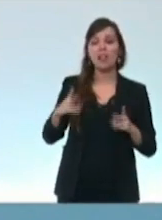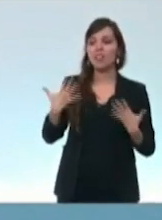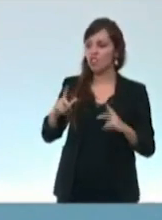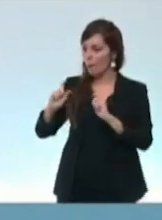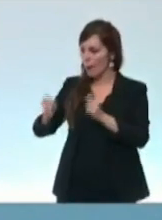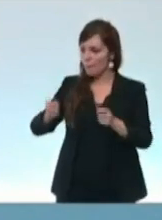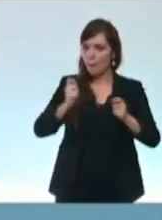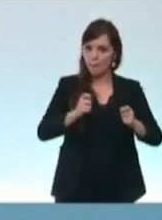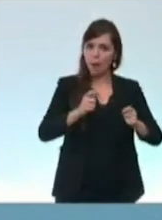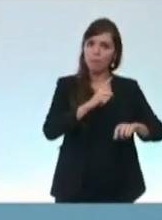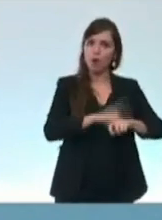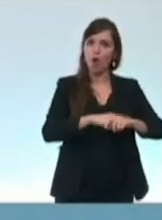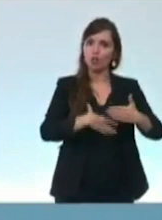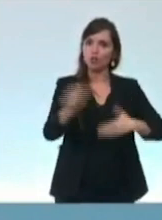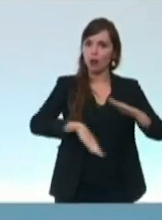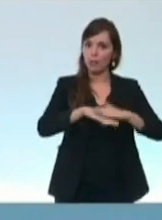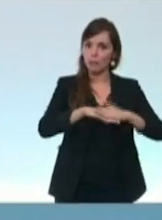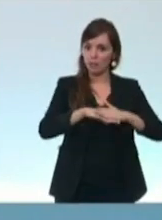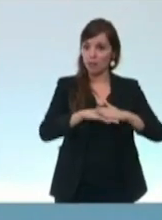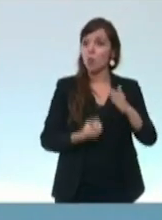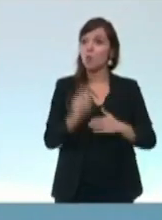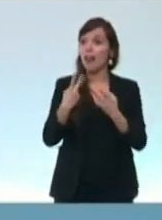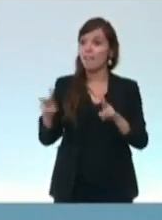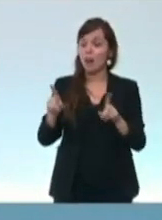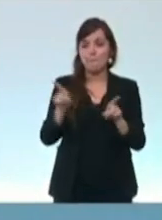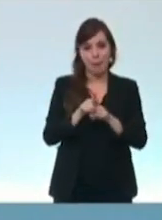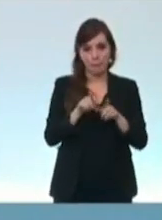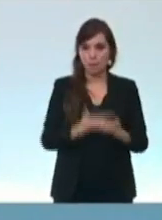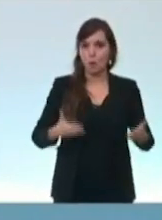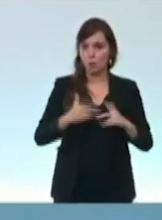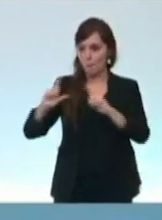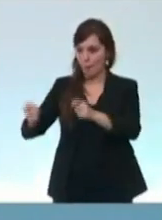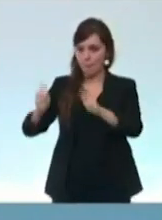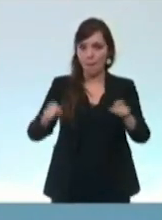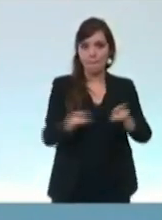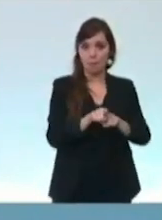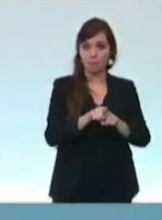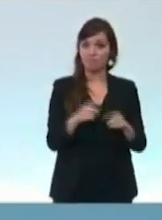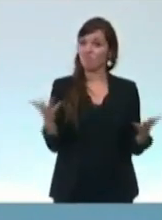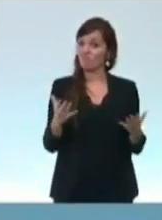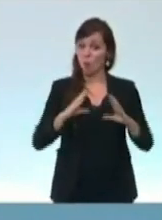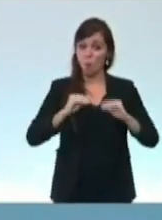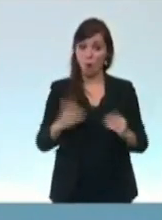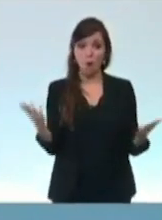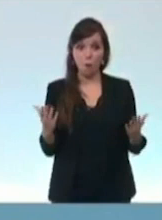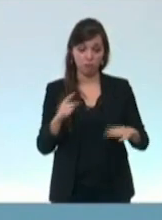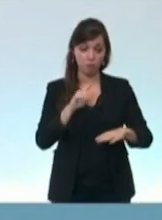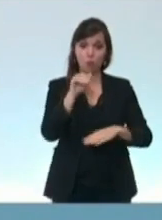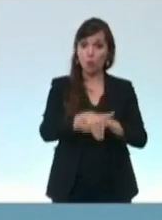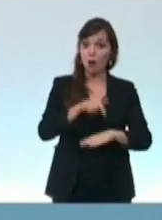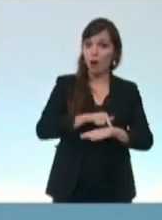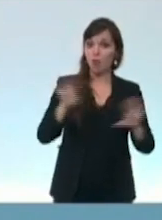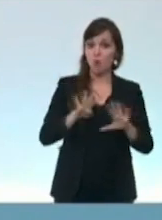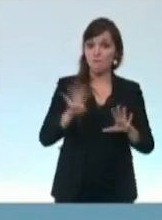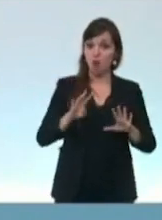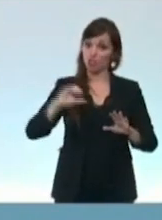en couvre feu depuis samedi dernier cela signifie qu'à 21h chacun devra être chez soi